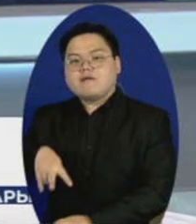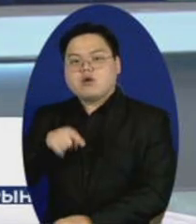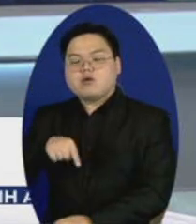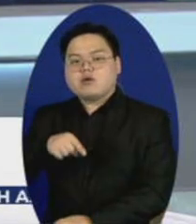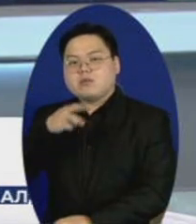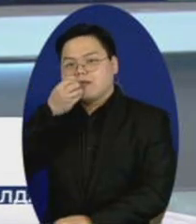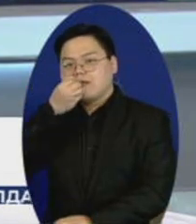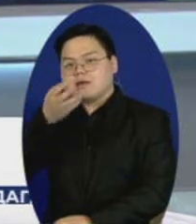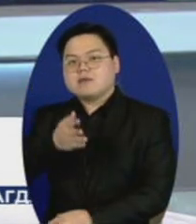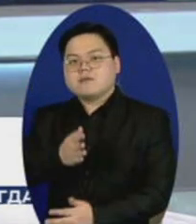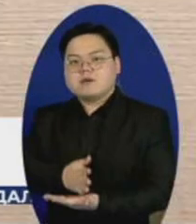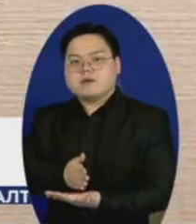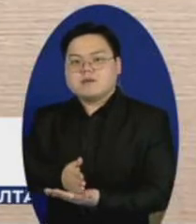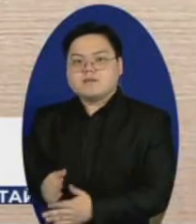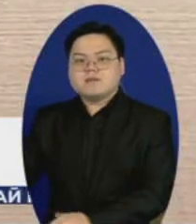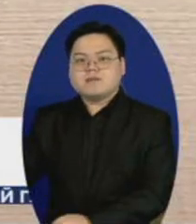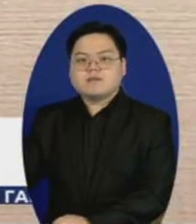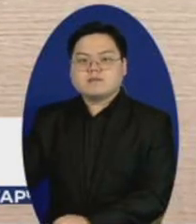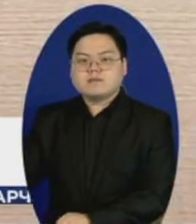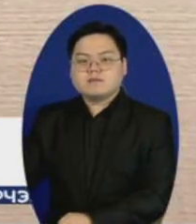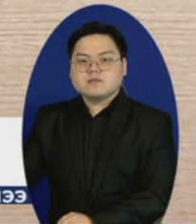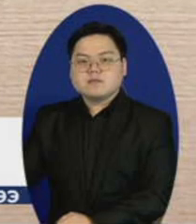өнөөдөр мэдэгдсэн байна.